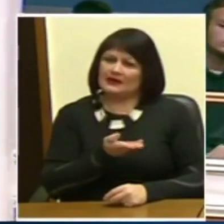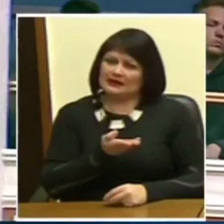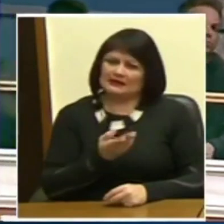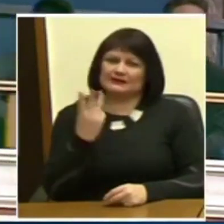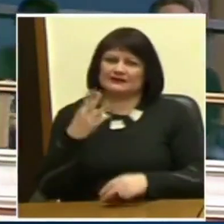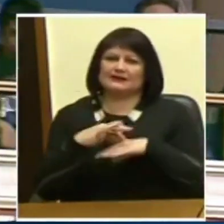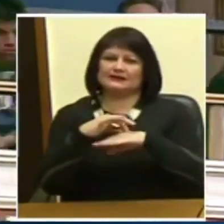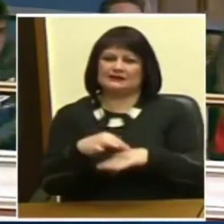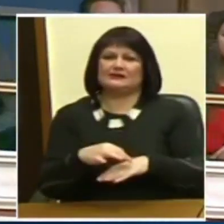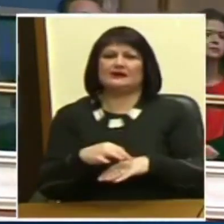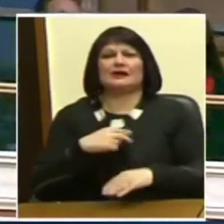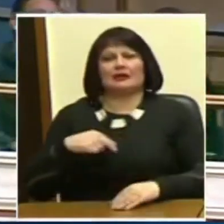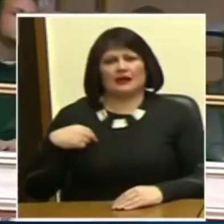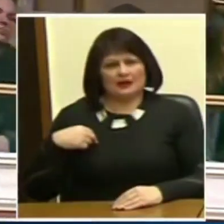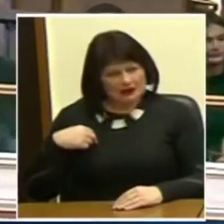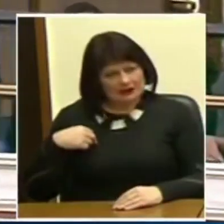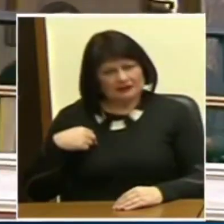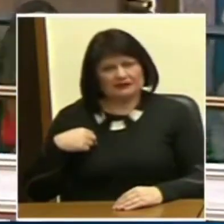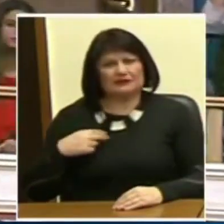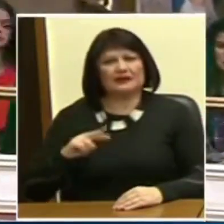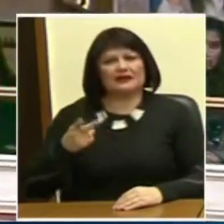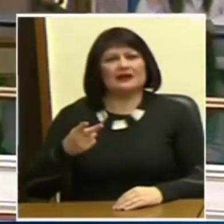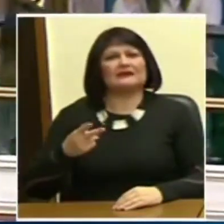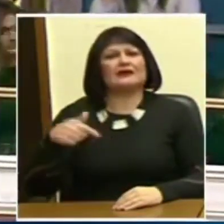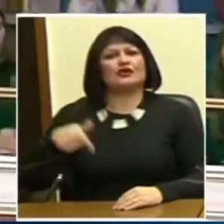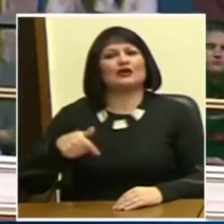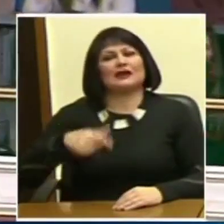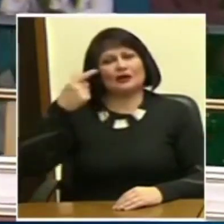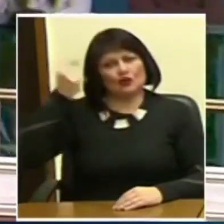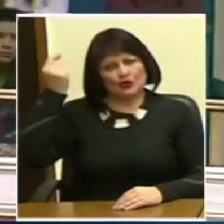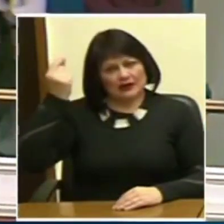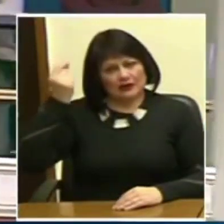3 συνοδοί εκπαιδευτικοί από το δεύτερο Γενικό Λύκειο του